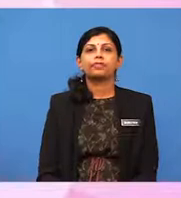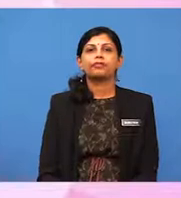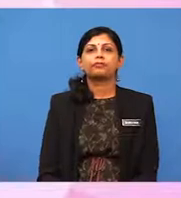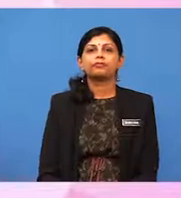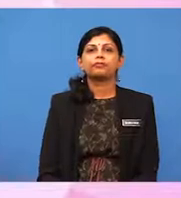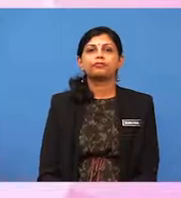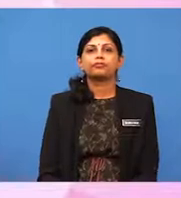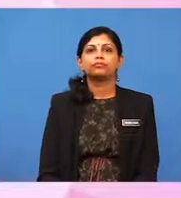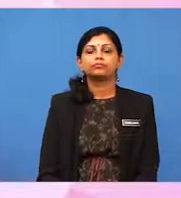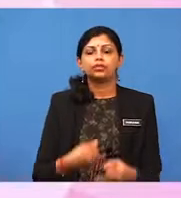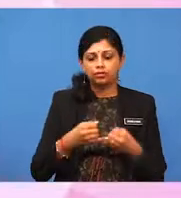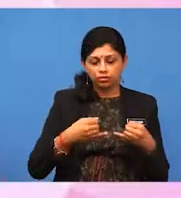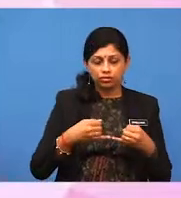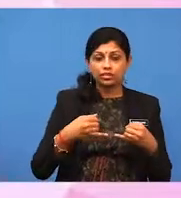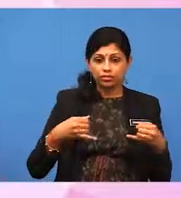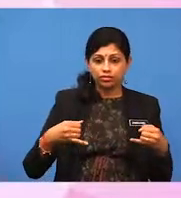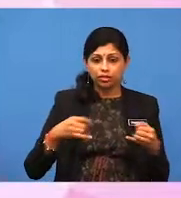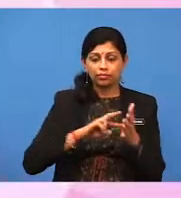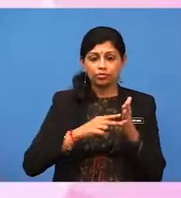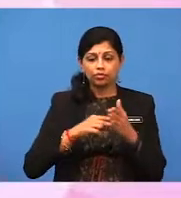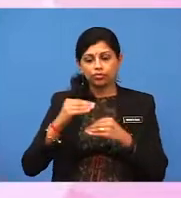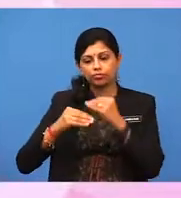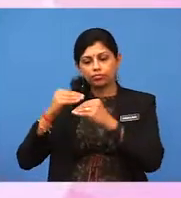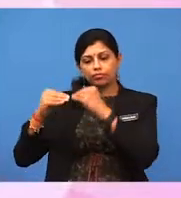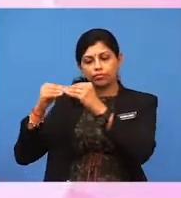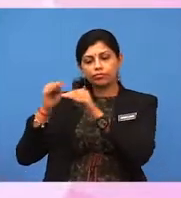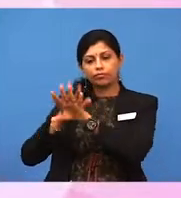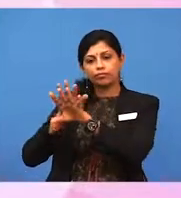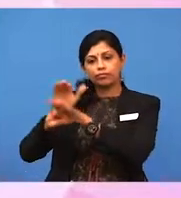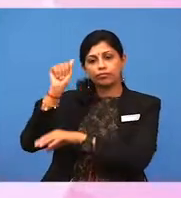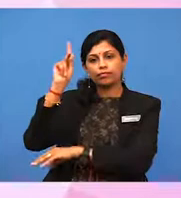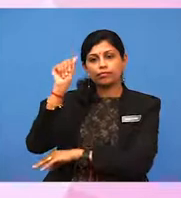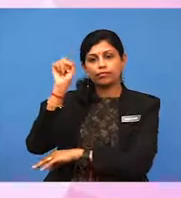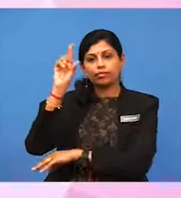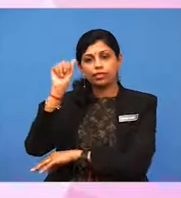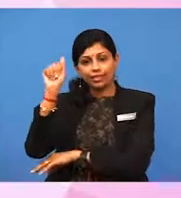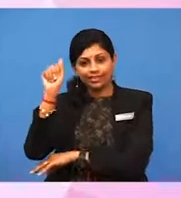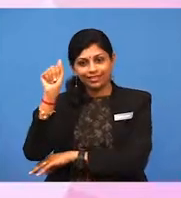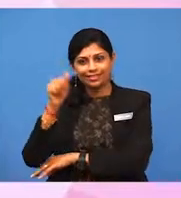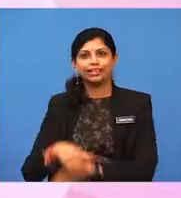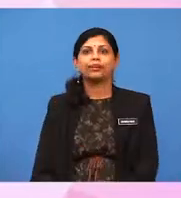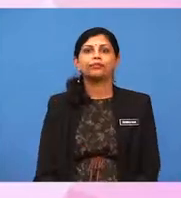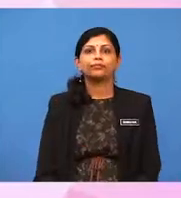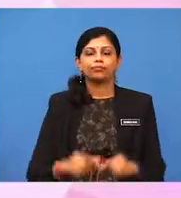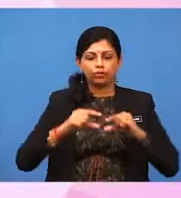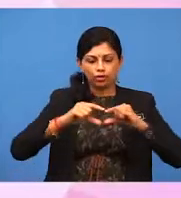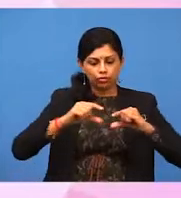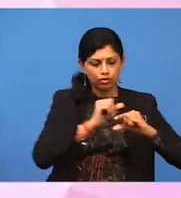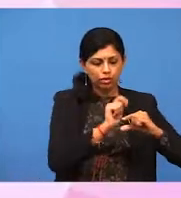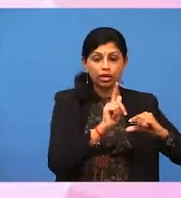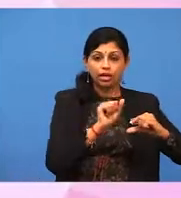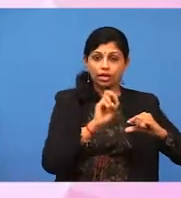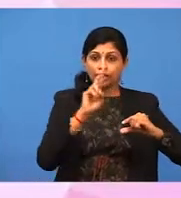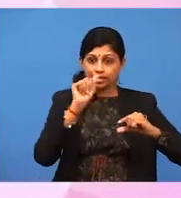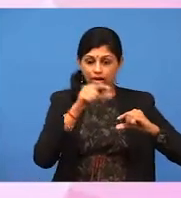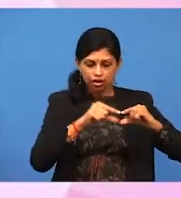yang dibina daripada beberapa aksara. Oleh itu, satu jujukan aksara akan membentuk satu rentetan